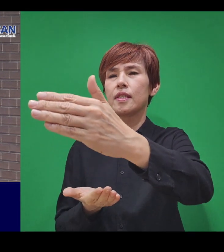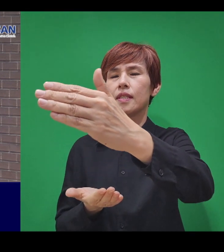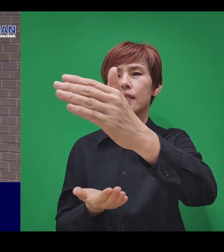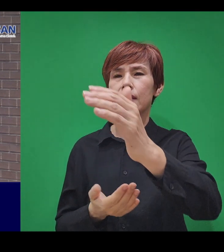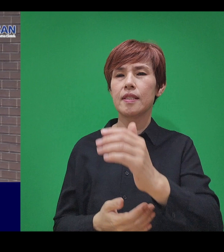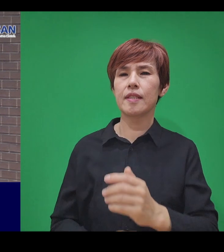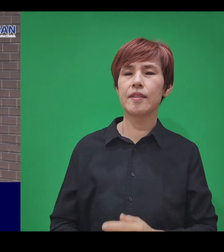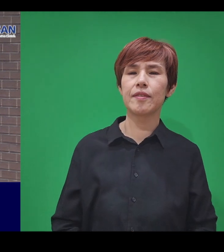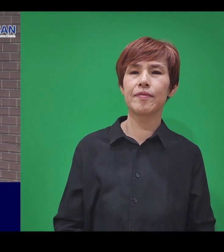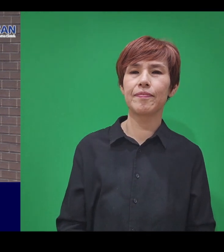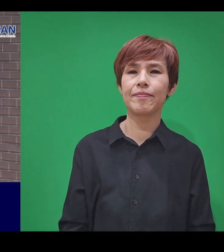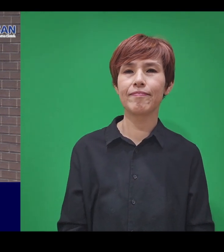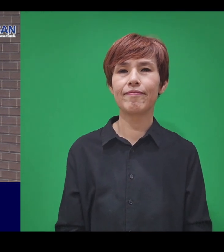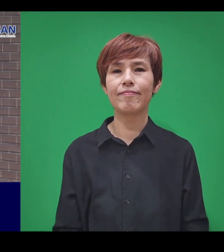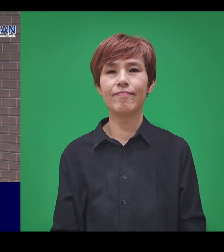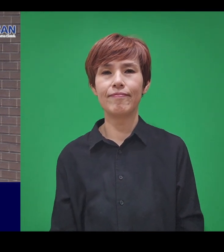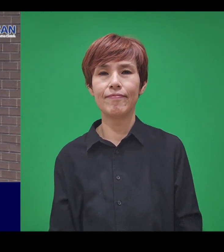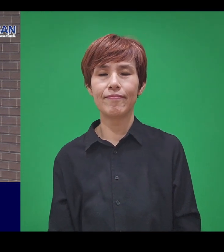물리치신